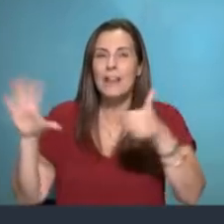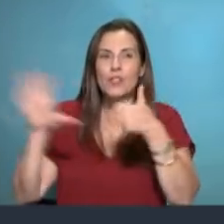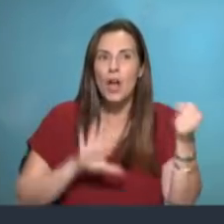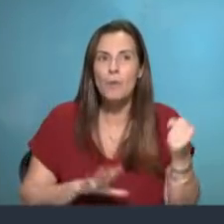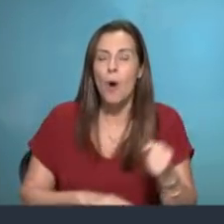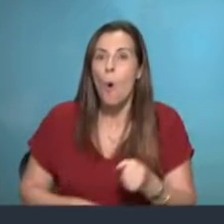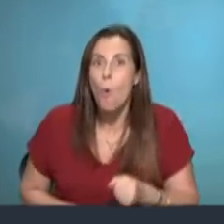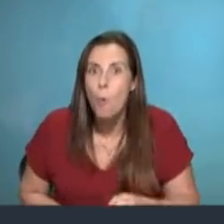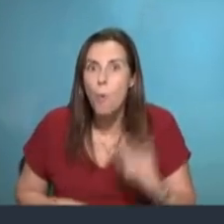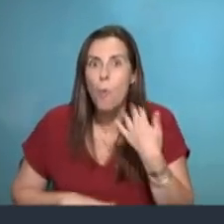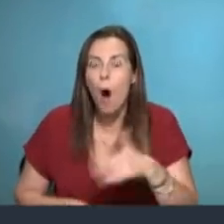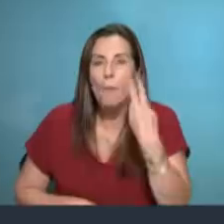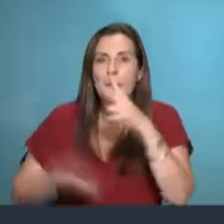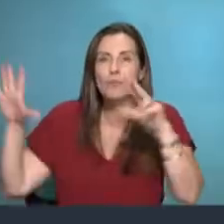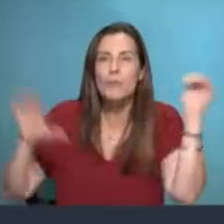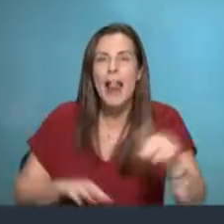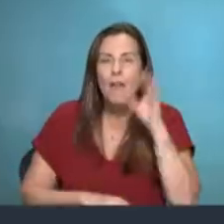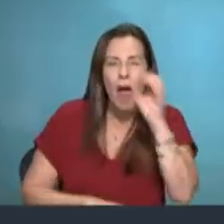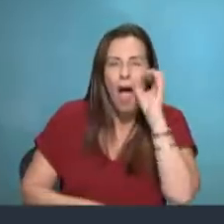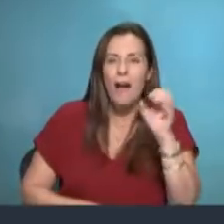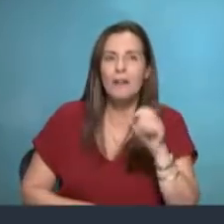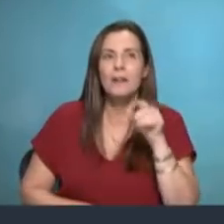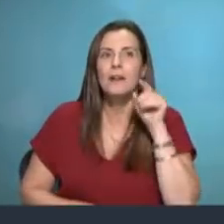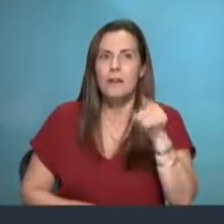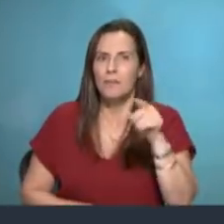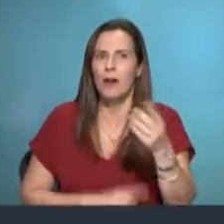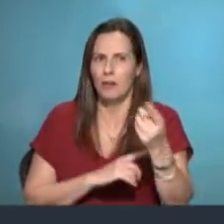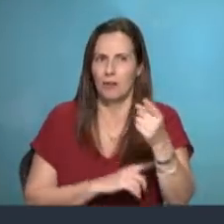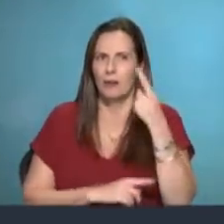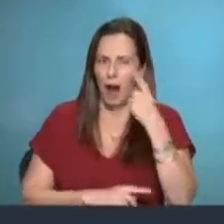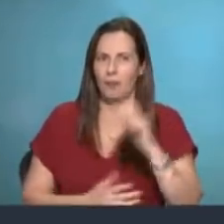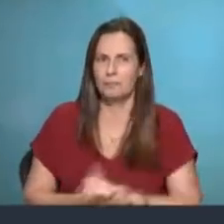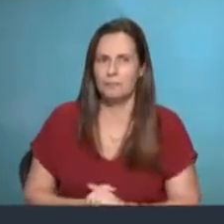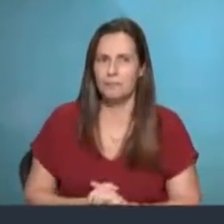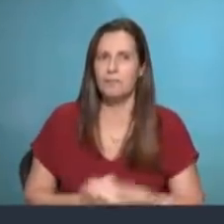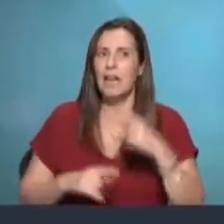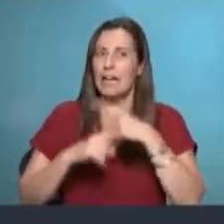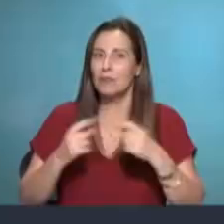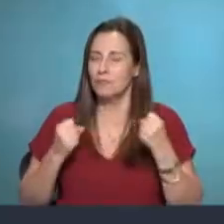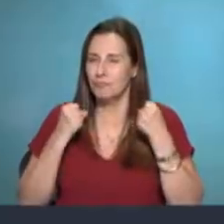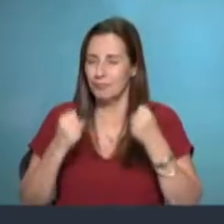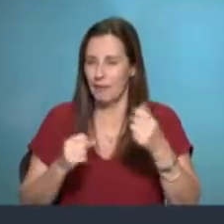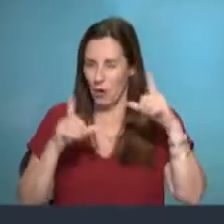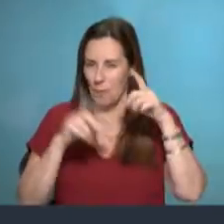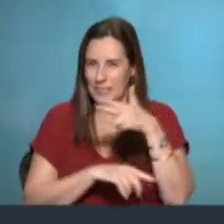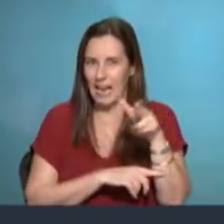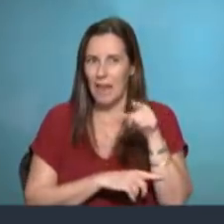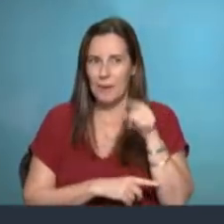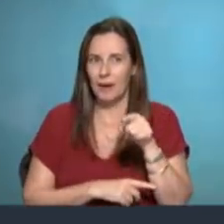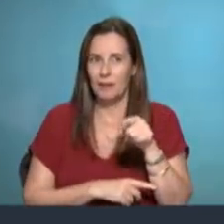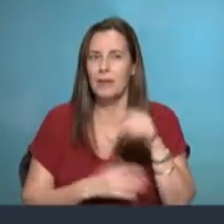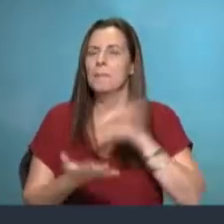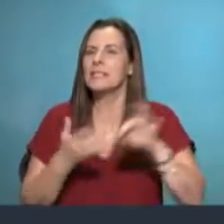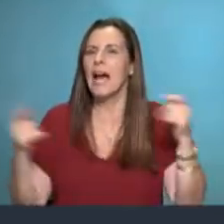38,600. 283,000 צפיות. כן, זה הראשון. וואו. בהם מודעת לכוח שצברה ברשת. חצי שעה נסיעה מהמקום שהיא מצטלמת בו,